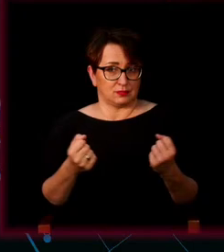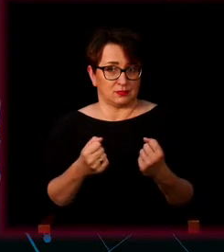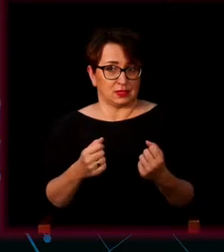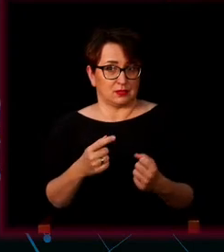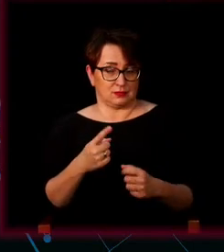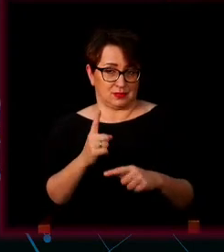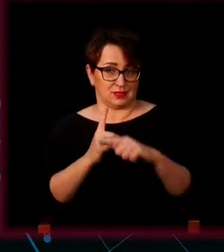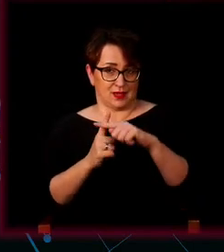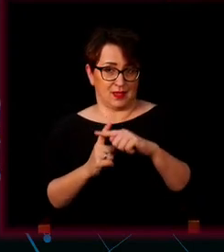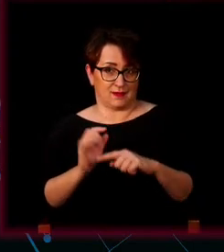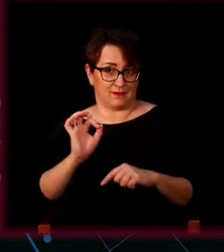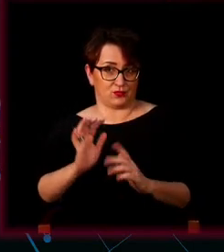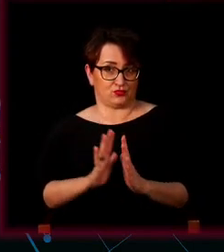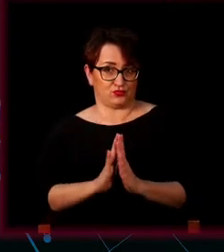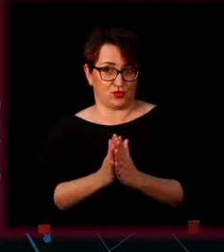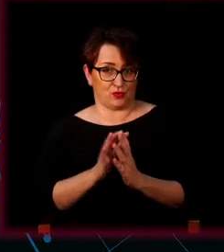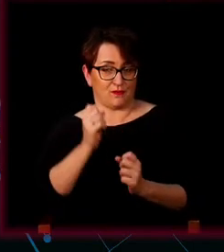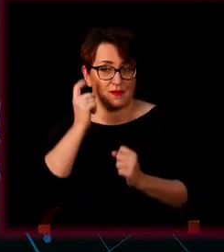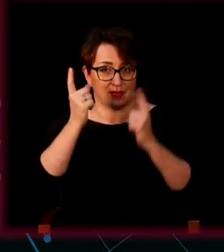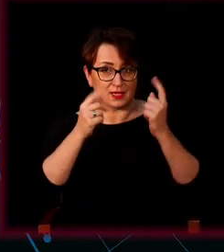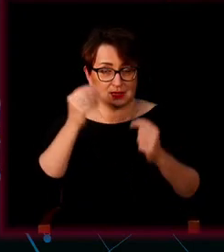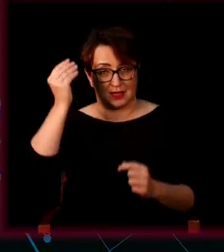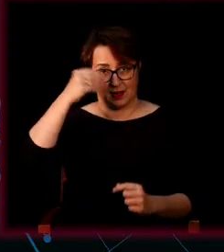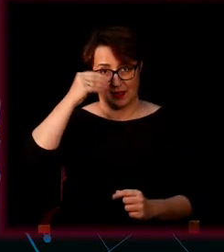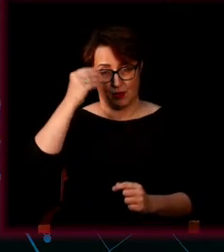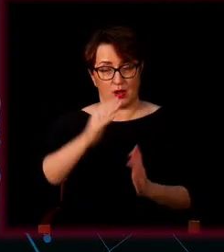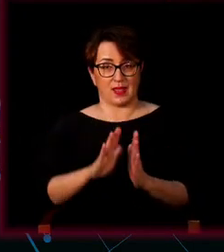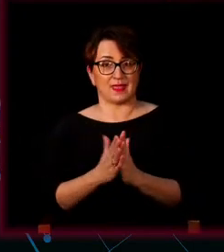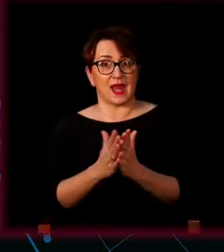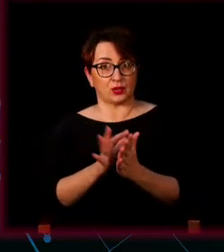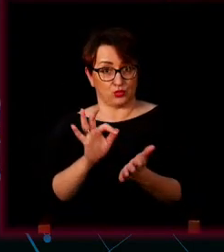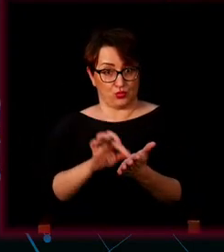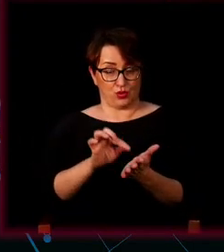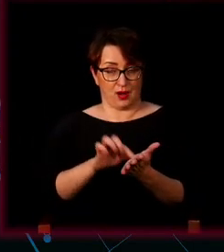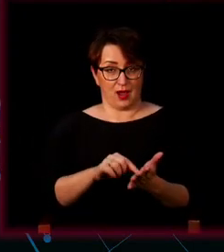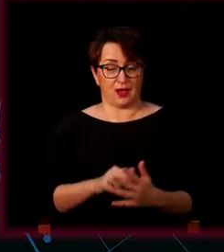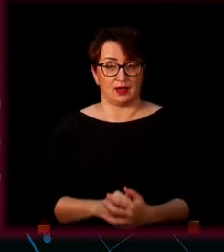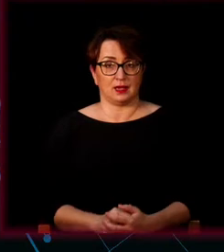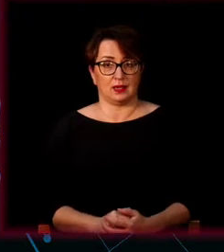duża zaleta fantastyki naukowej, tej literatury,